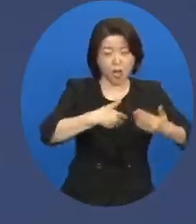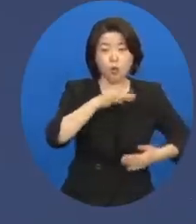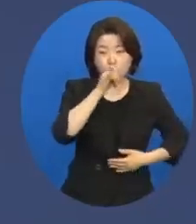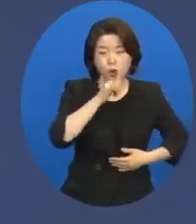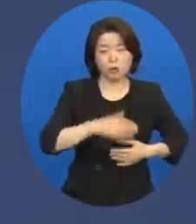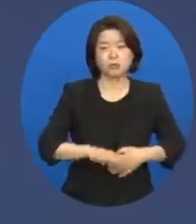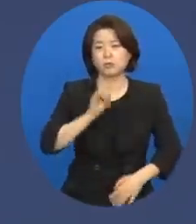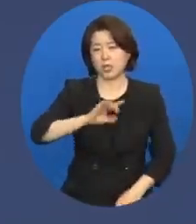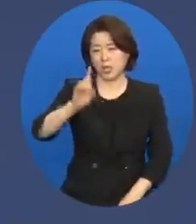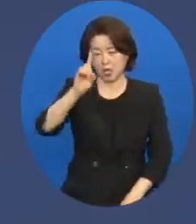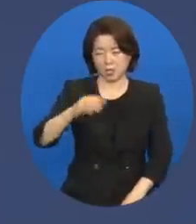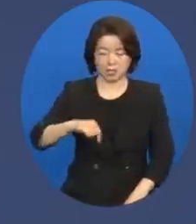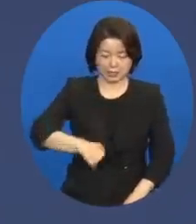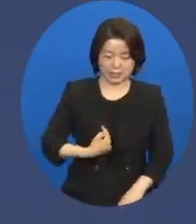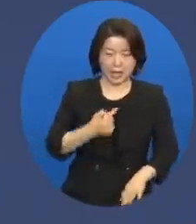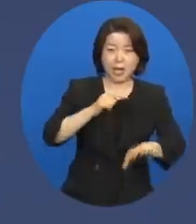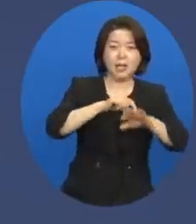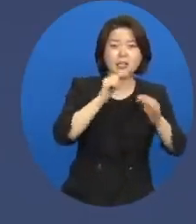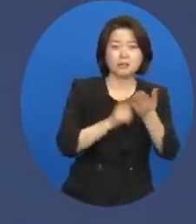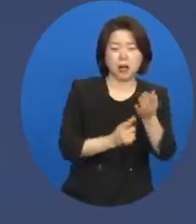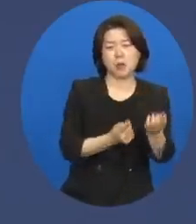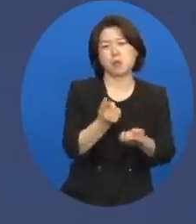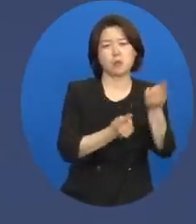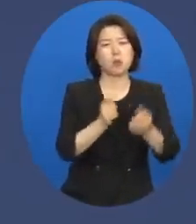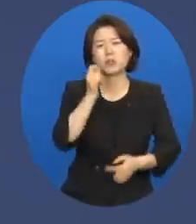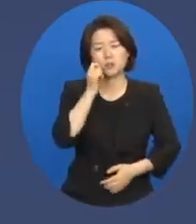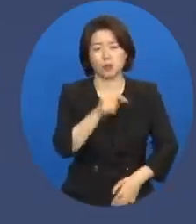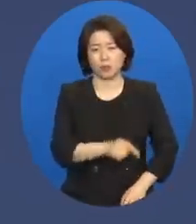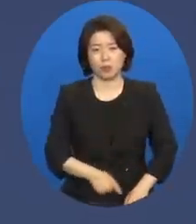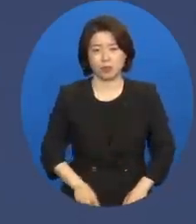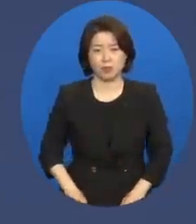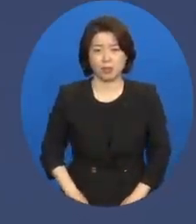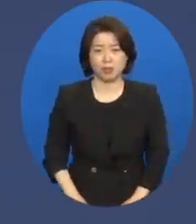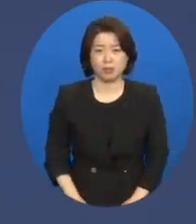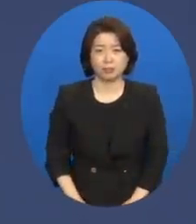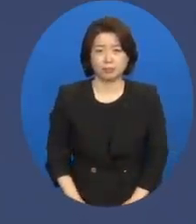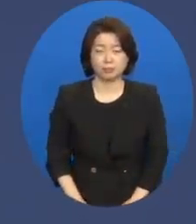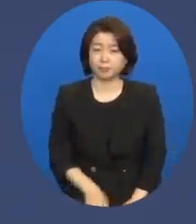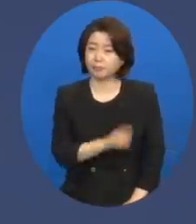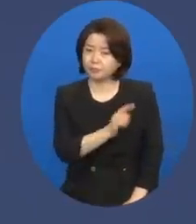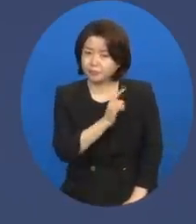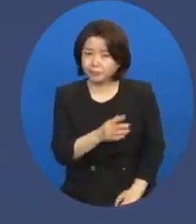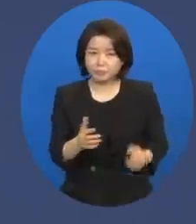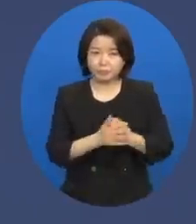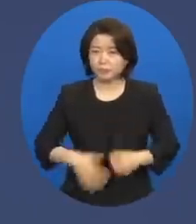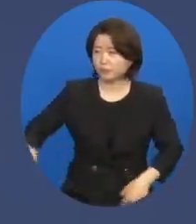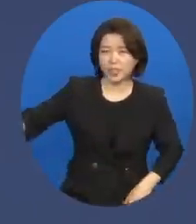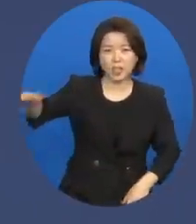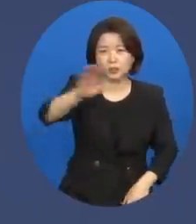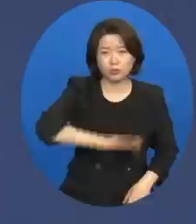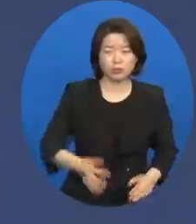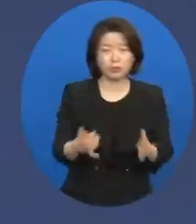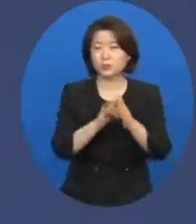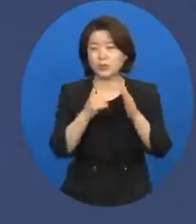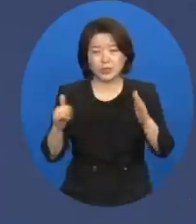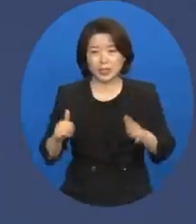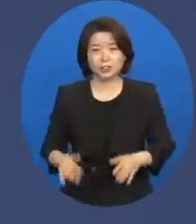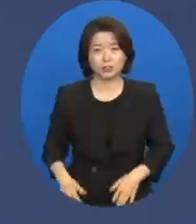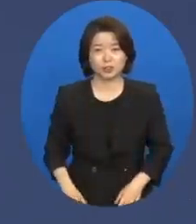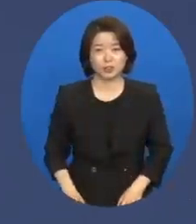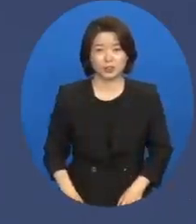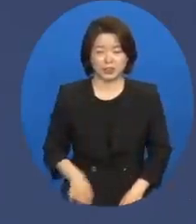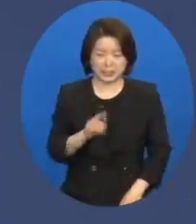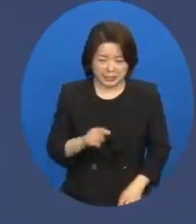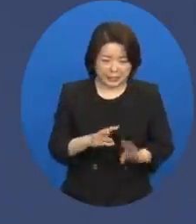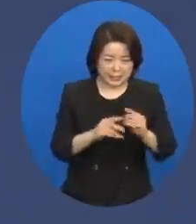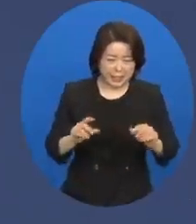하나. 당신의 마음을 통제를 못해요. 이것 때문에 우리 모든 가족들이 이